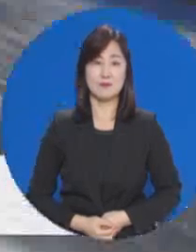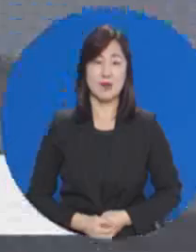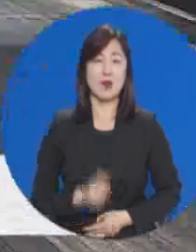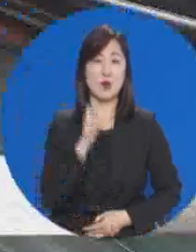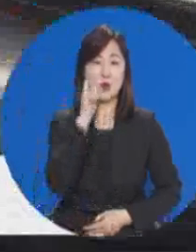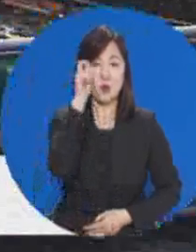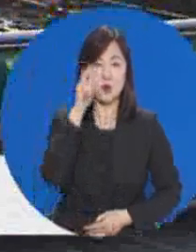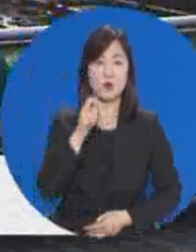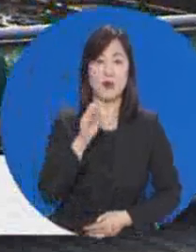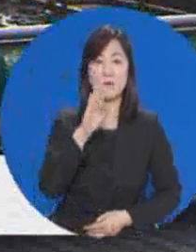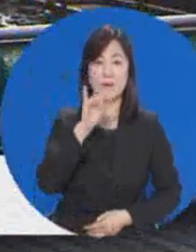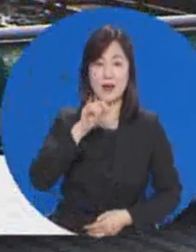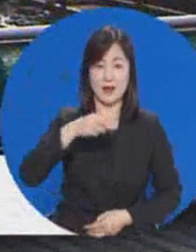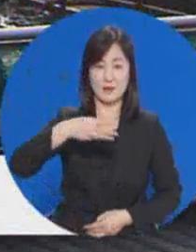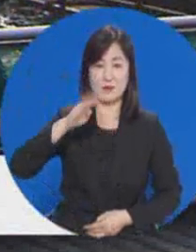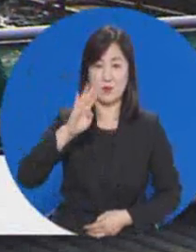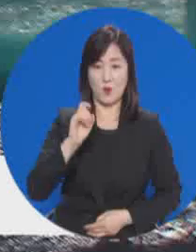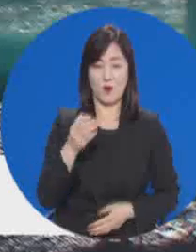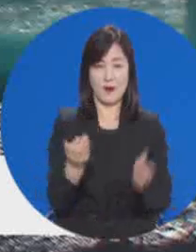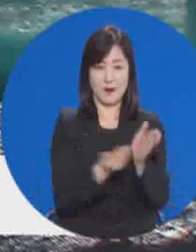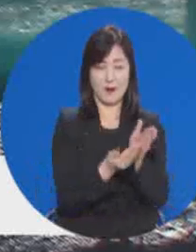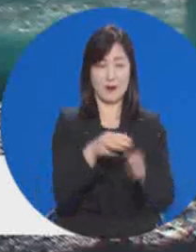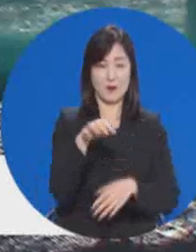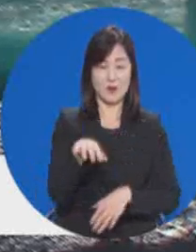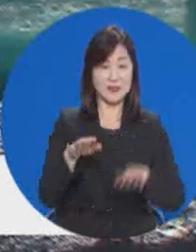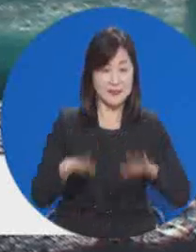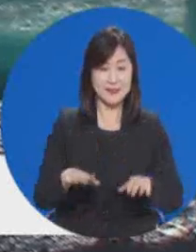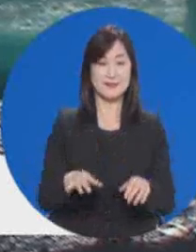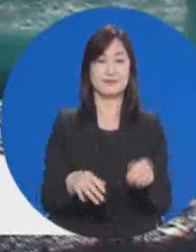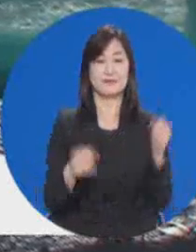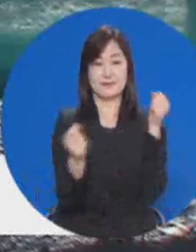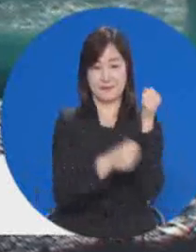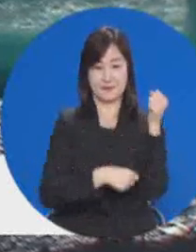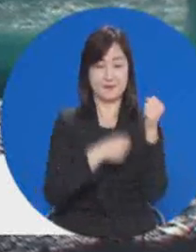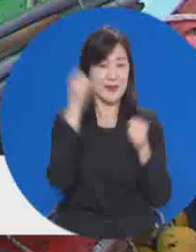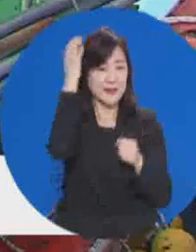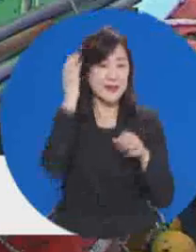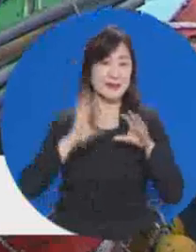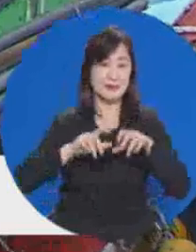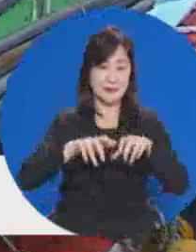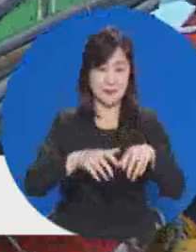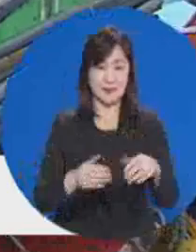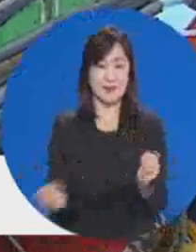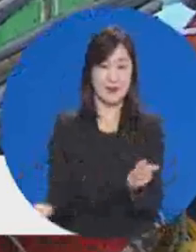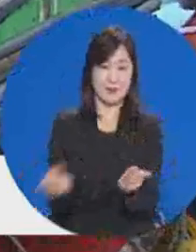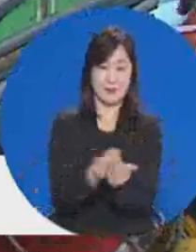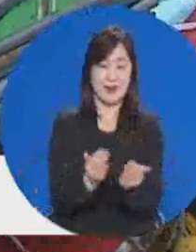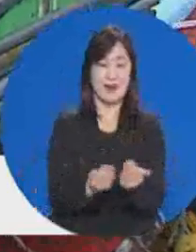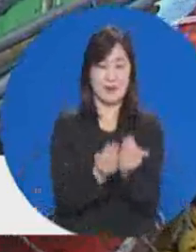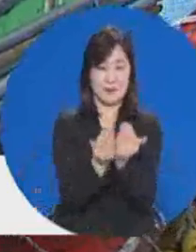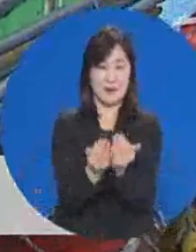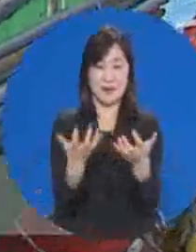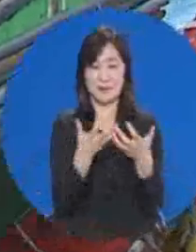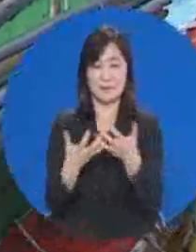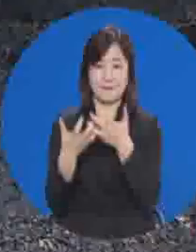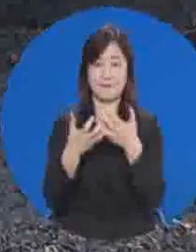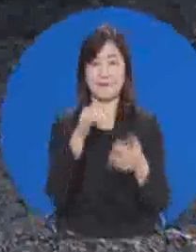고흥군 도화면 발포항입니다. 이제 갓 채취한 생김을 싣고 위판을 기다리는 선박들로